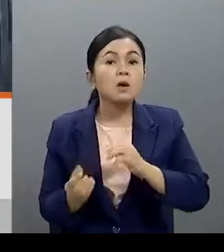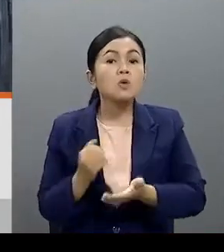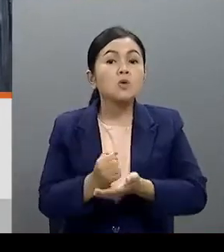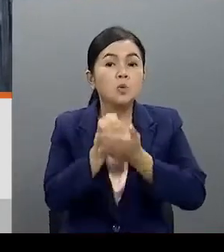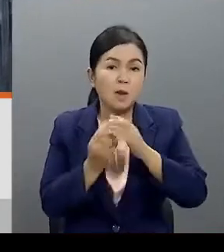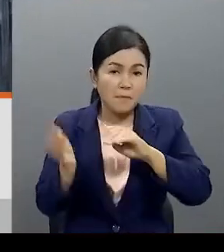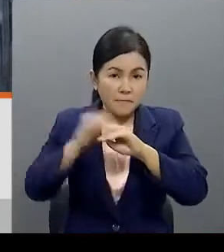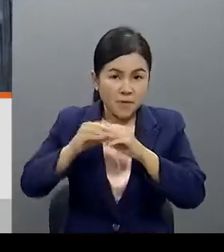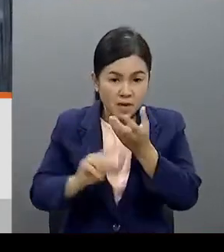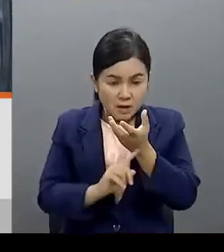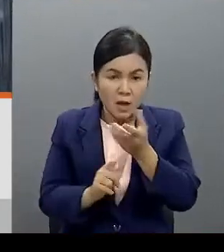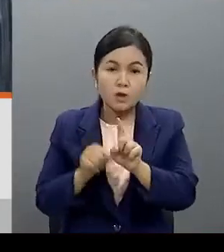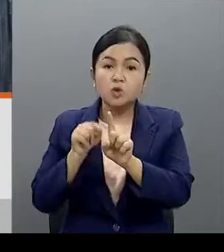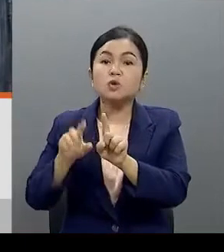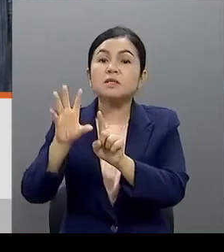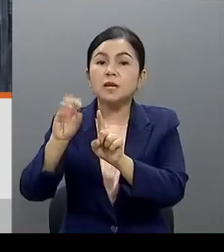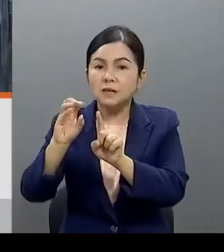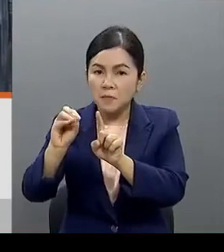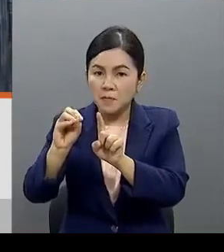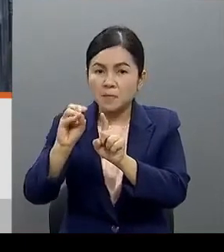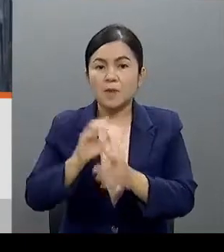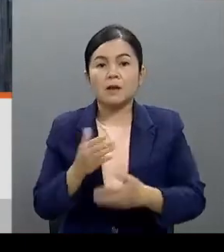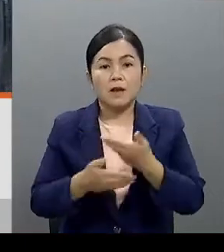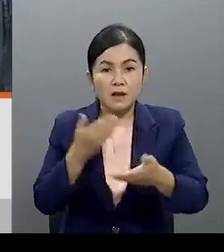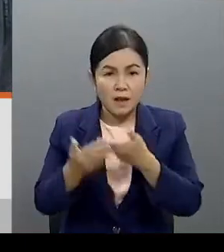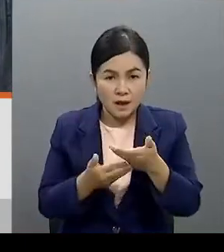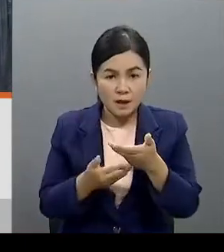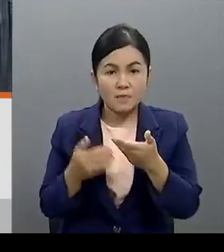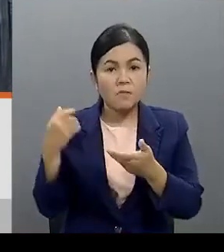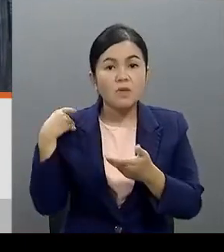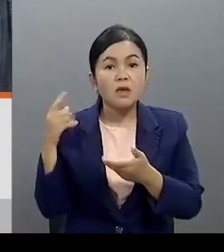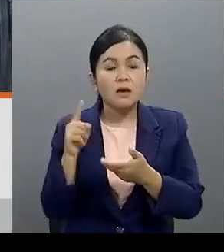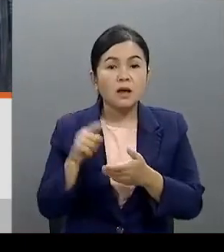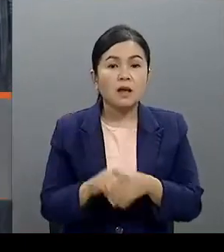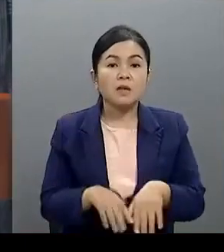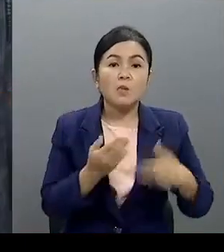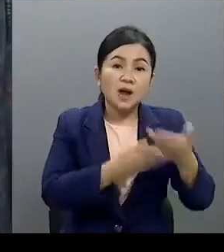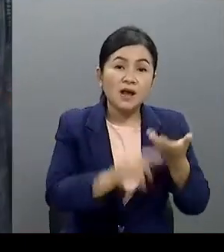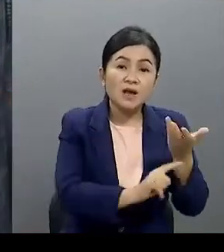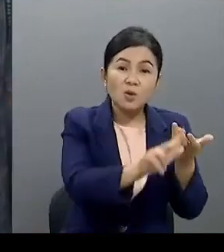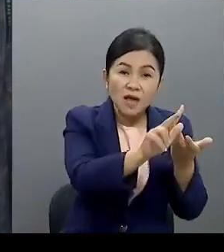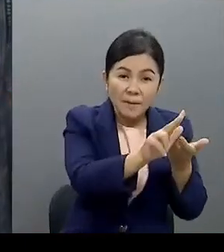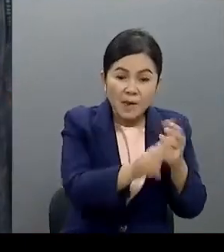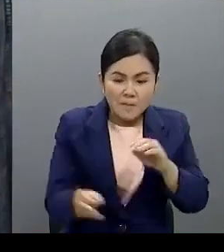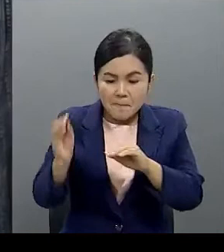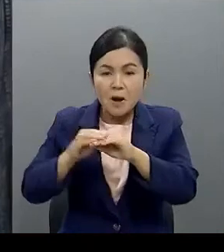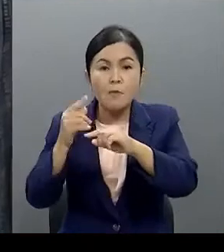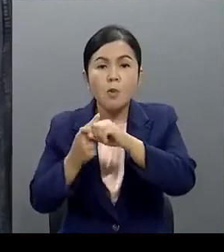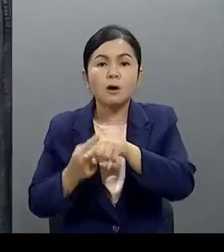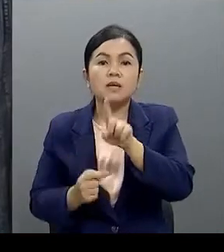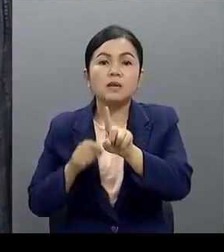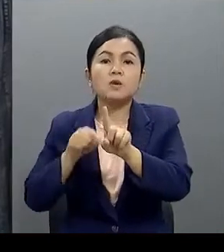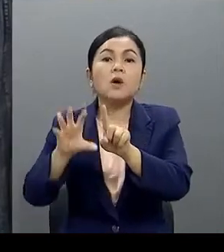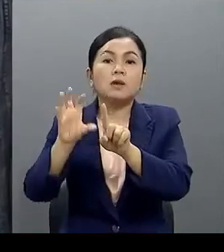ละบาท50สตางค์นะคะนำตลาดที่บาท50สตางค์โดยที่ผู้เข้าร่วมโครงการเขาก็